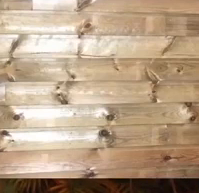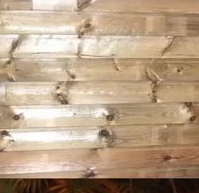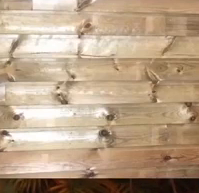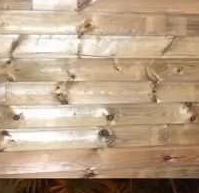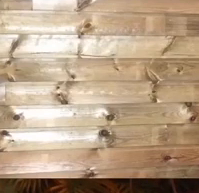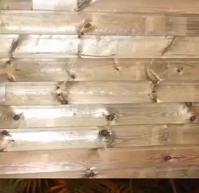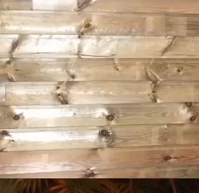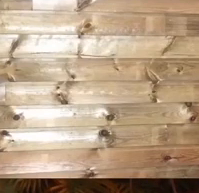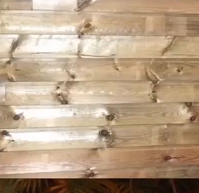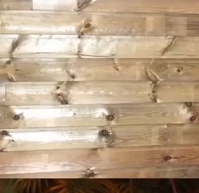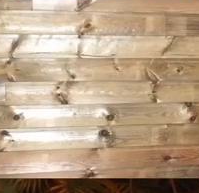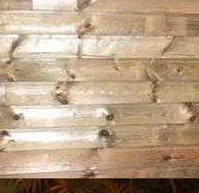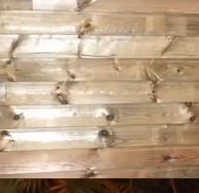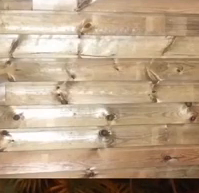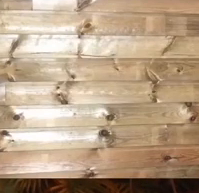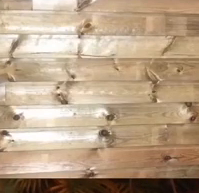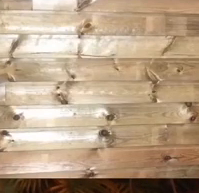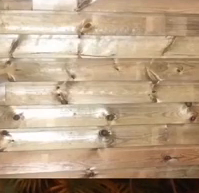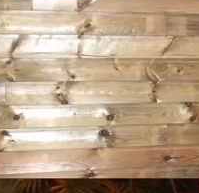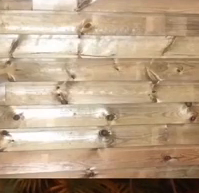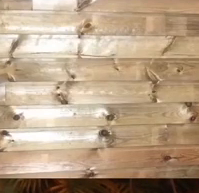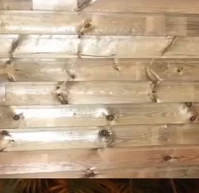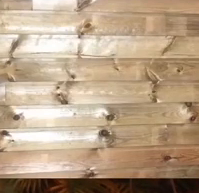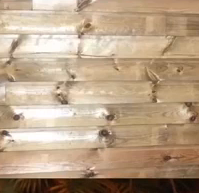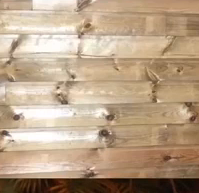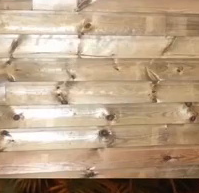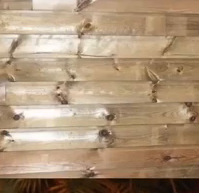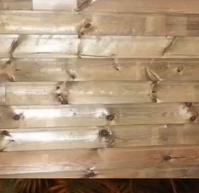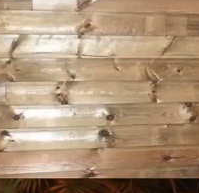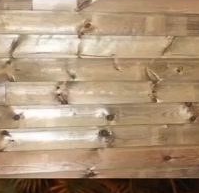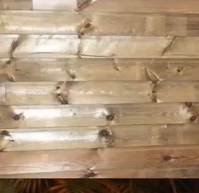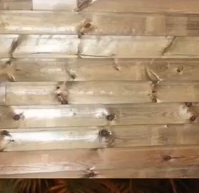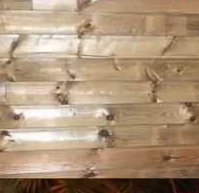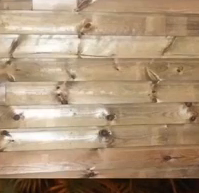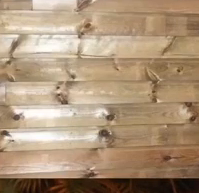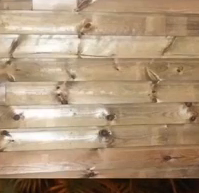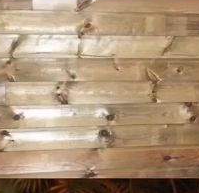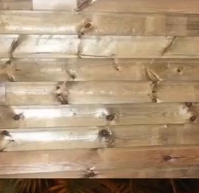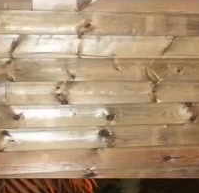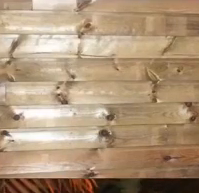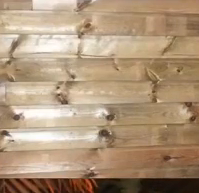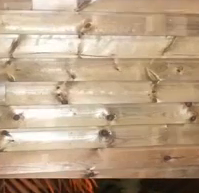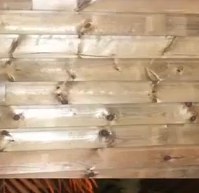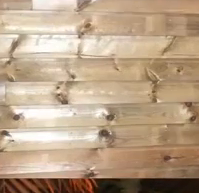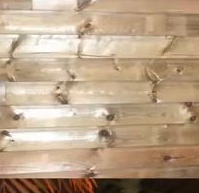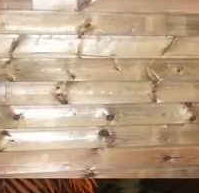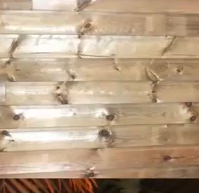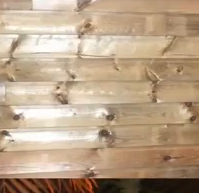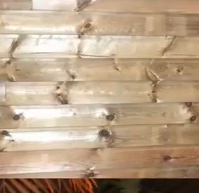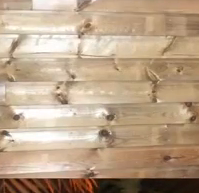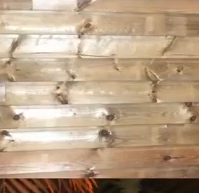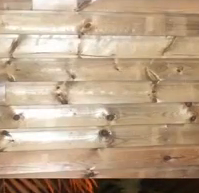la lutte n'est pas finie. Il faut garder la foi. Un jour, la terre sera ronde.